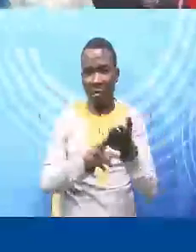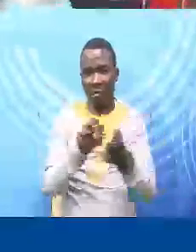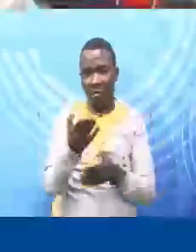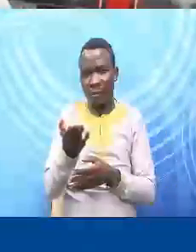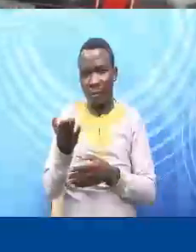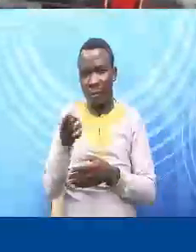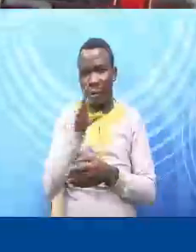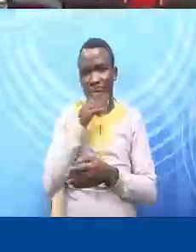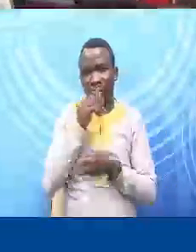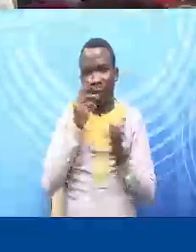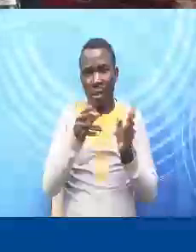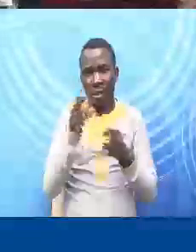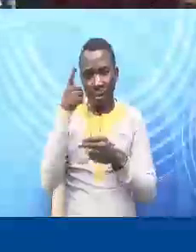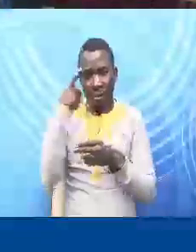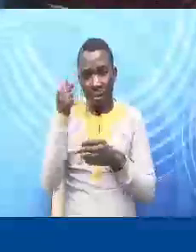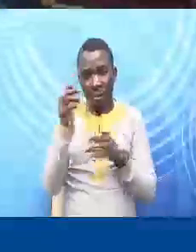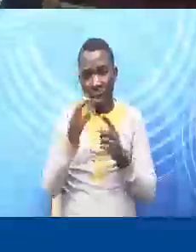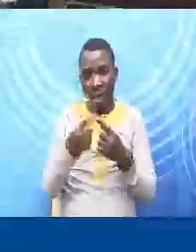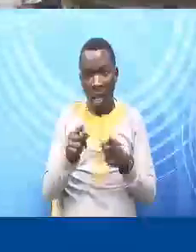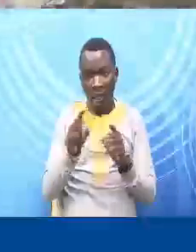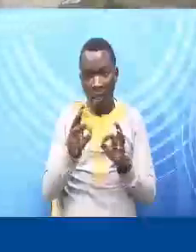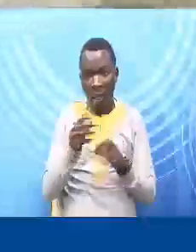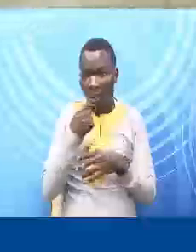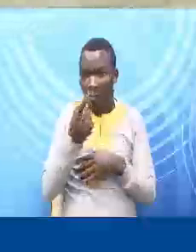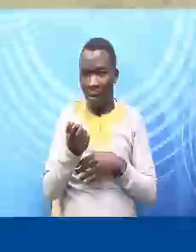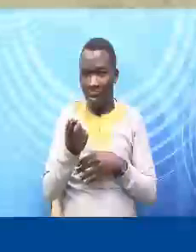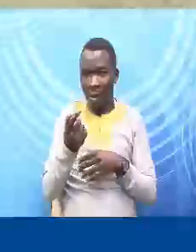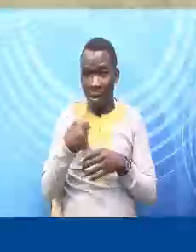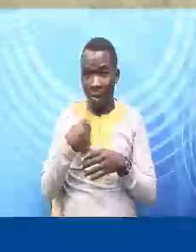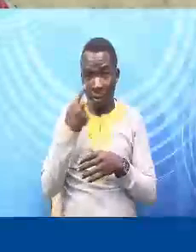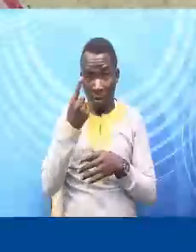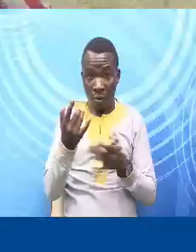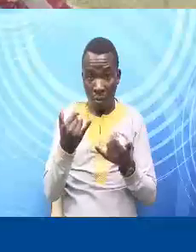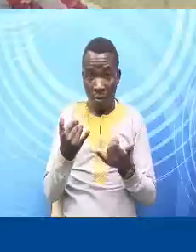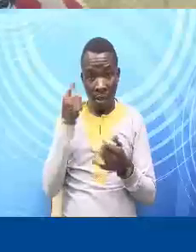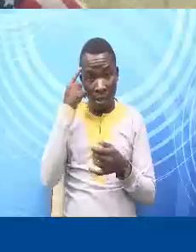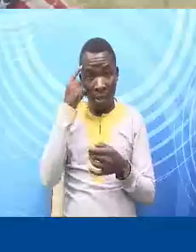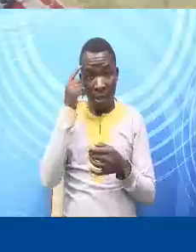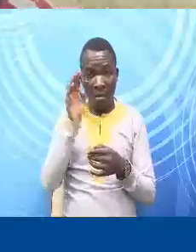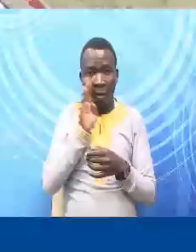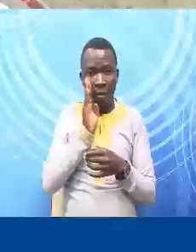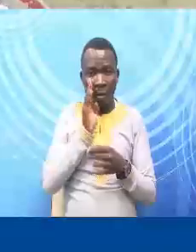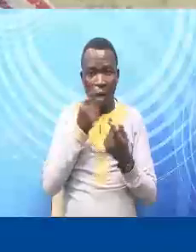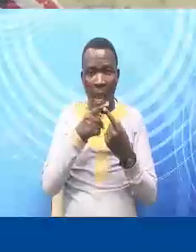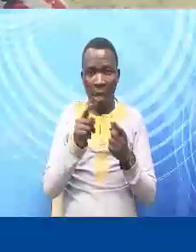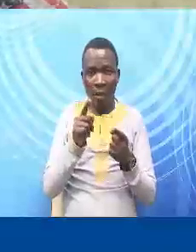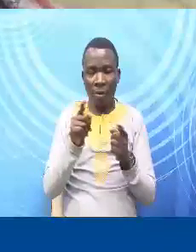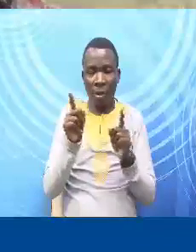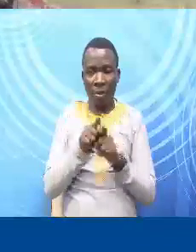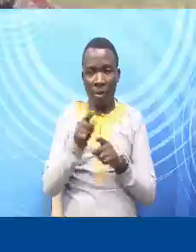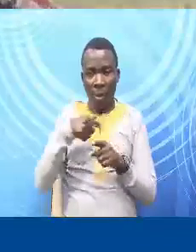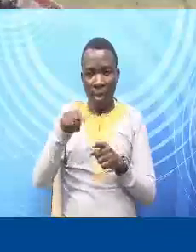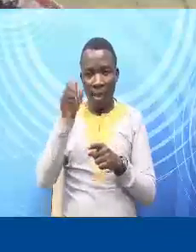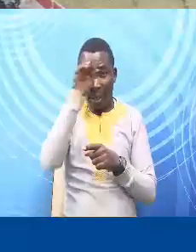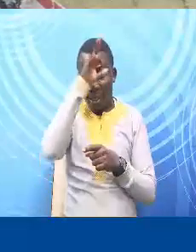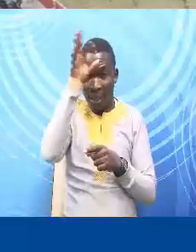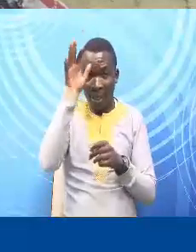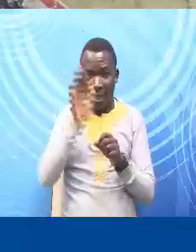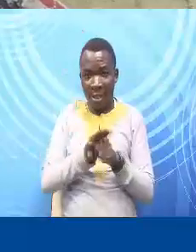mugabo none nsanzwe muzi ariko ibi bintu babimuvugagaho nanjye nibwo mbibonye najyaga njyango ni ukubeshya ariko nanjye birantangaje nanjye